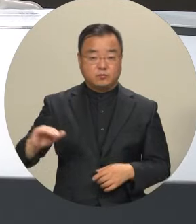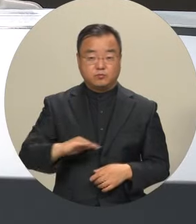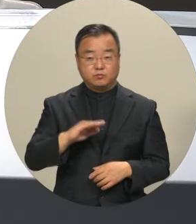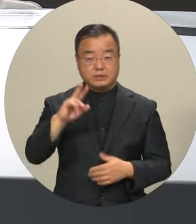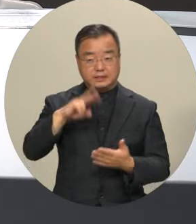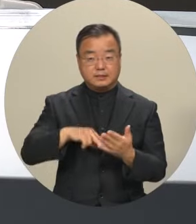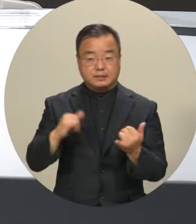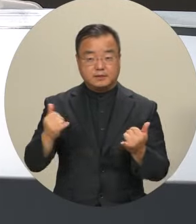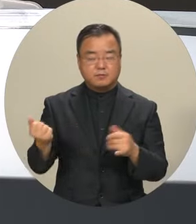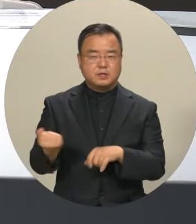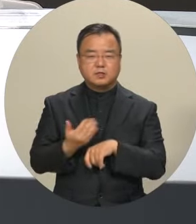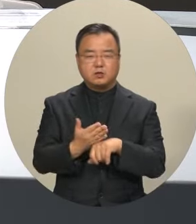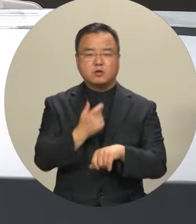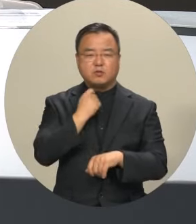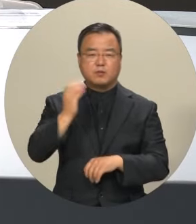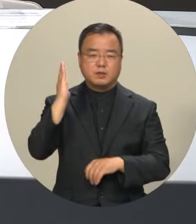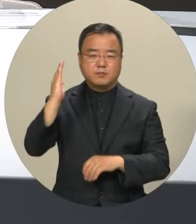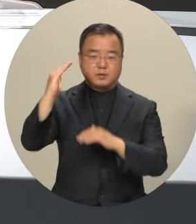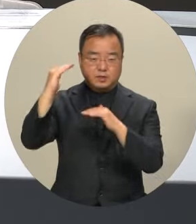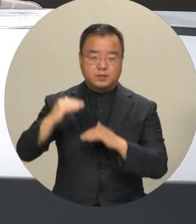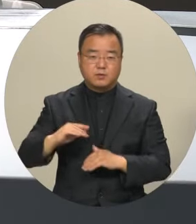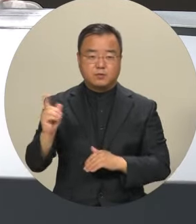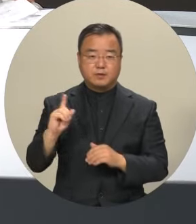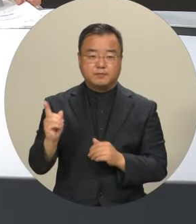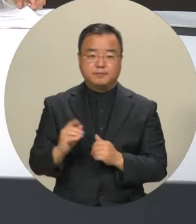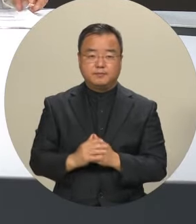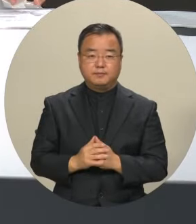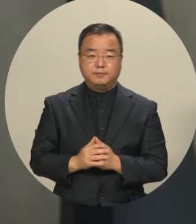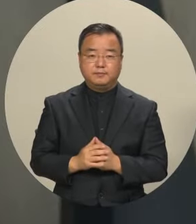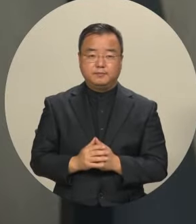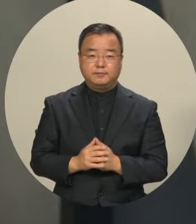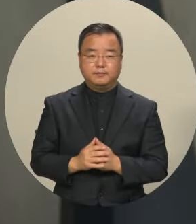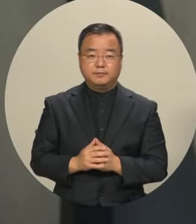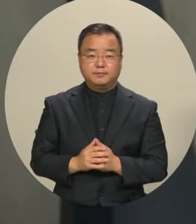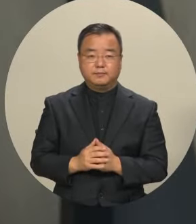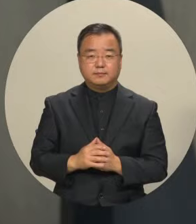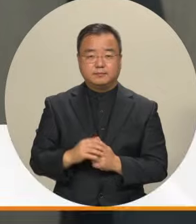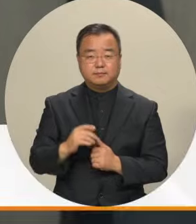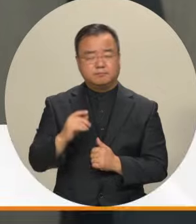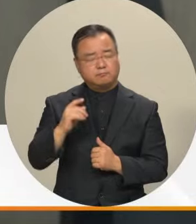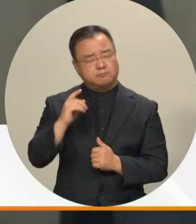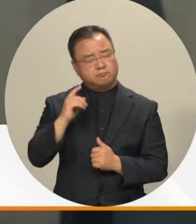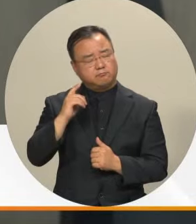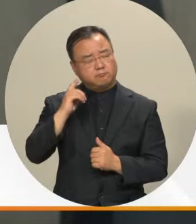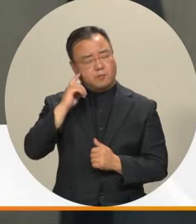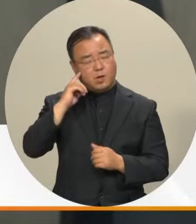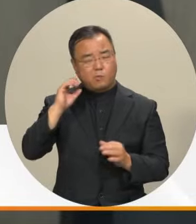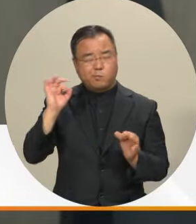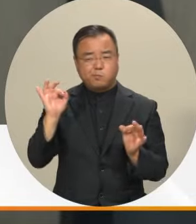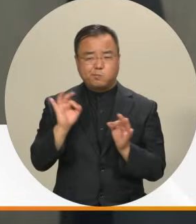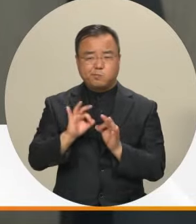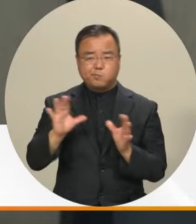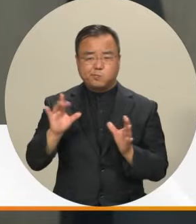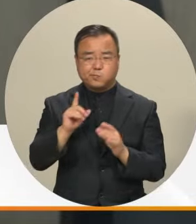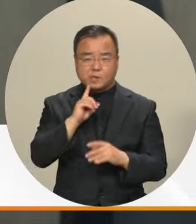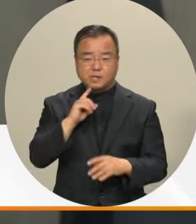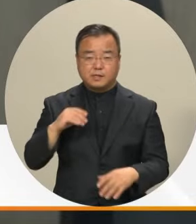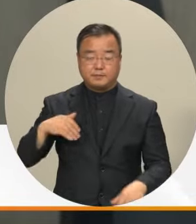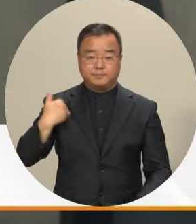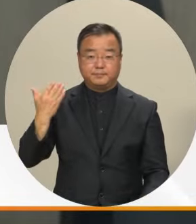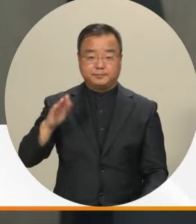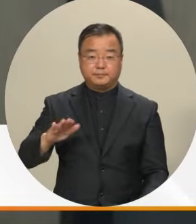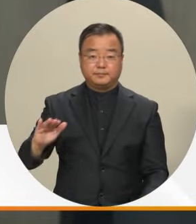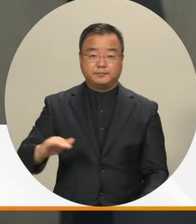하셨던 메시지가 있으실까요네 좀 생뚱 맞다 생각 드릴 수 생각드실 수 있는데요